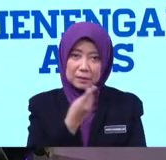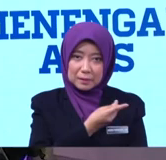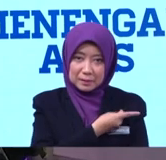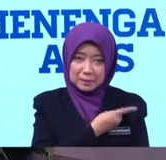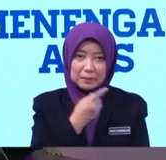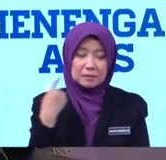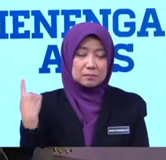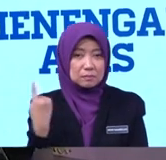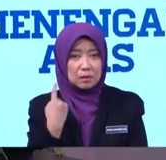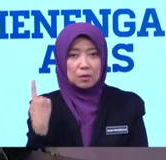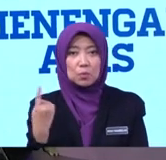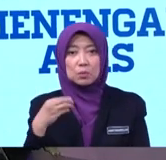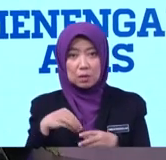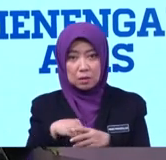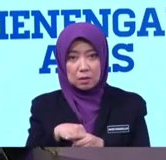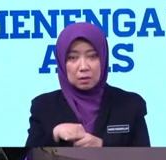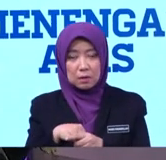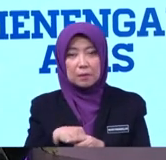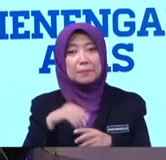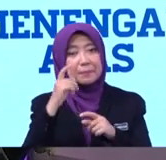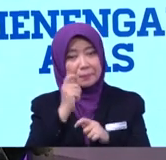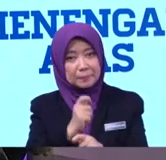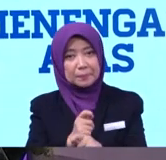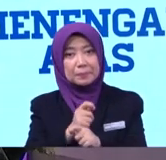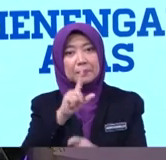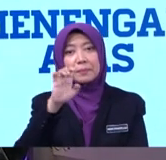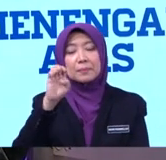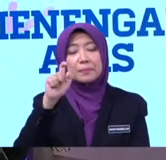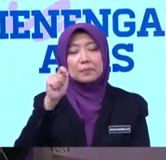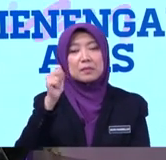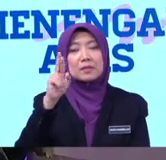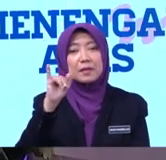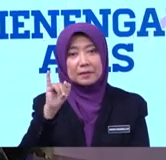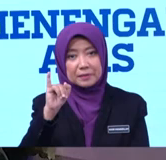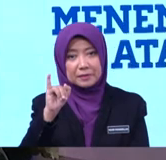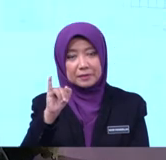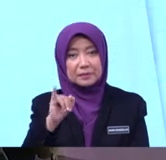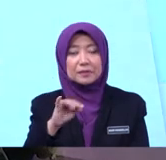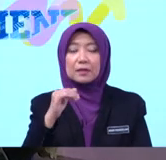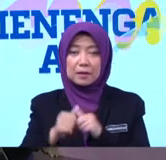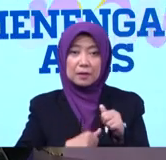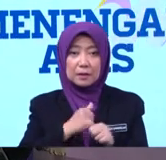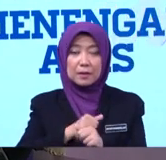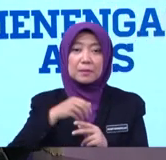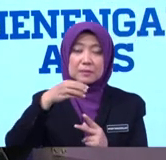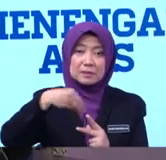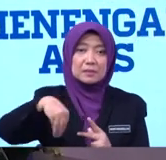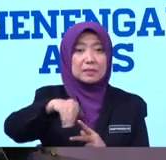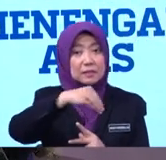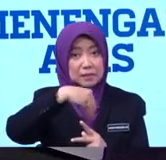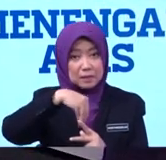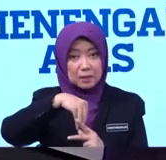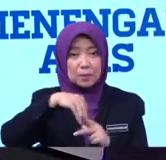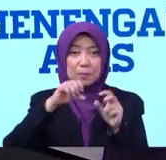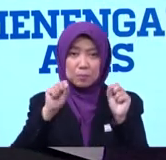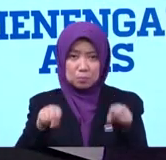sentiasa dalam keadaan yang Lestari kesesuaian dengan tajuk kita kelestarian alam sekitar jadi